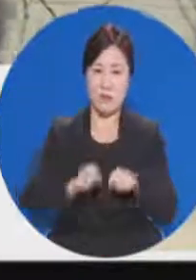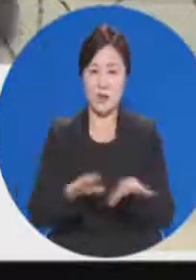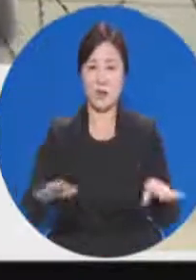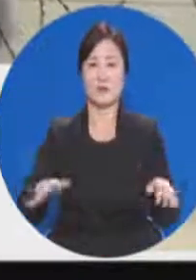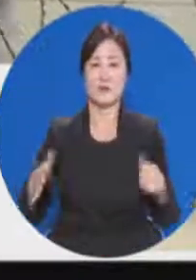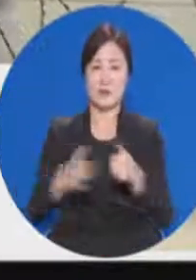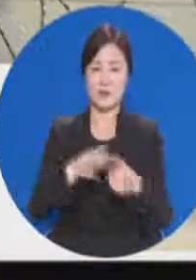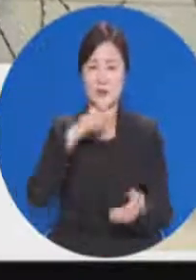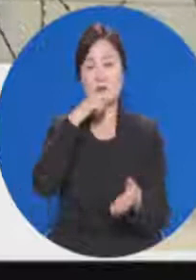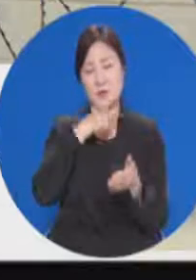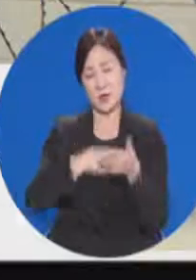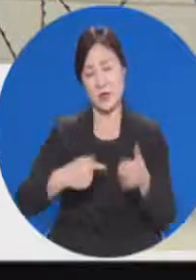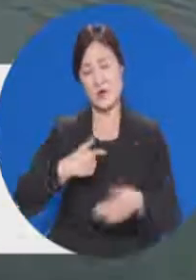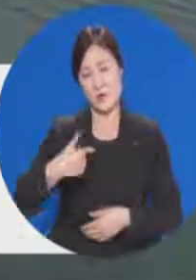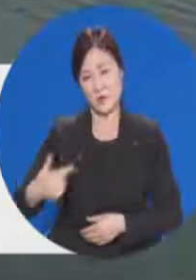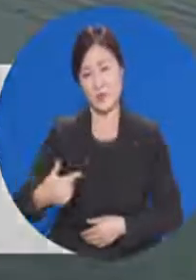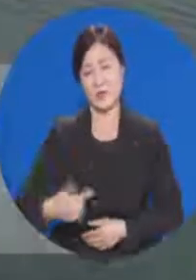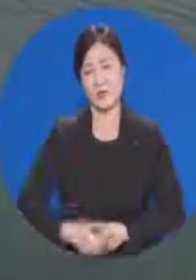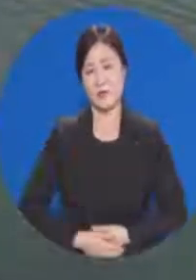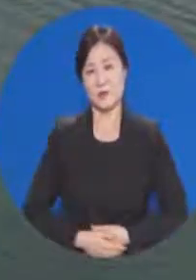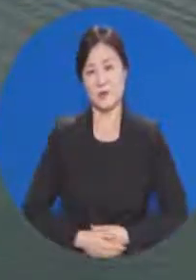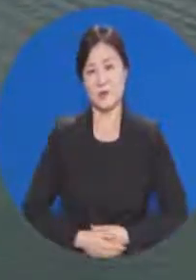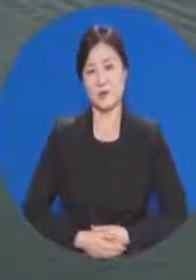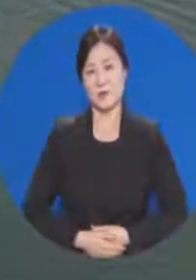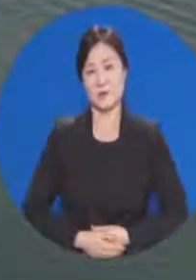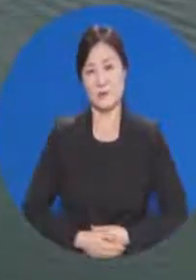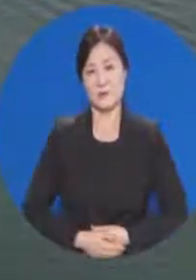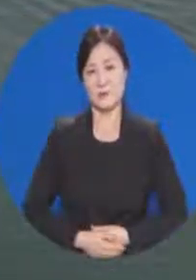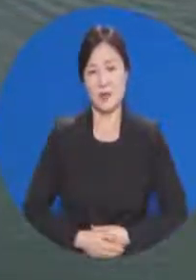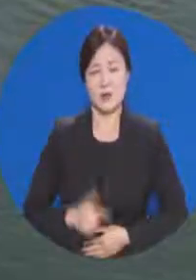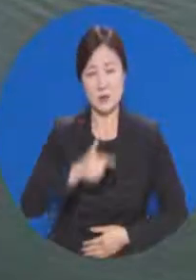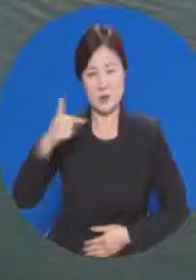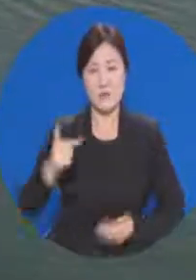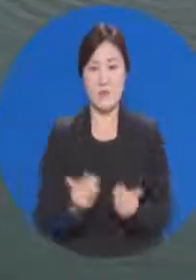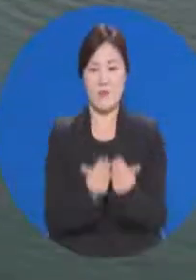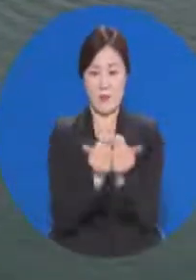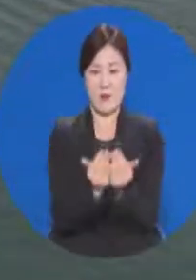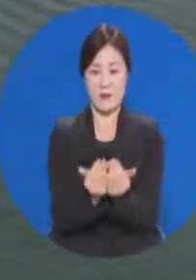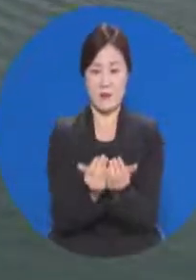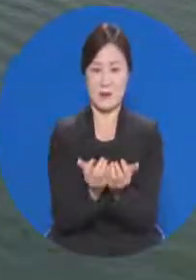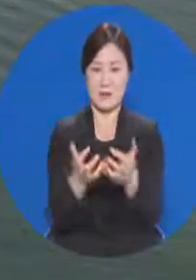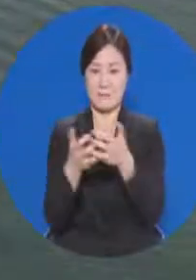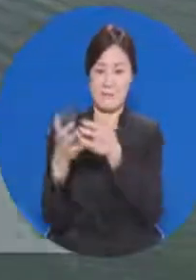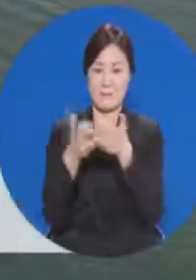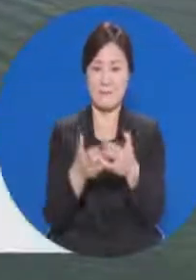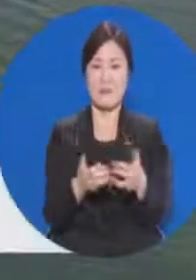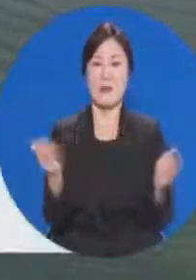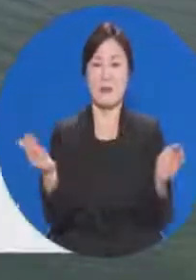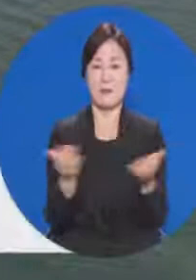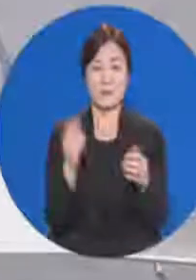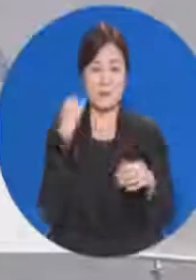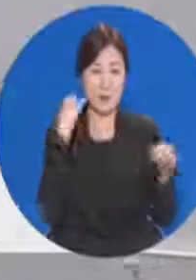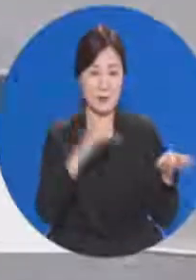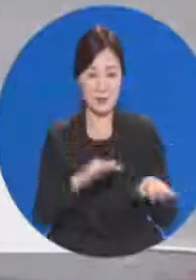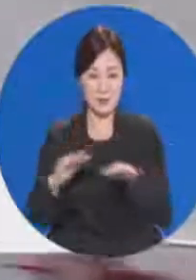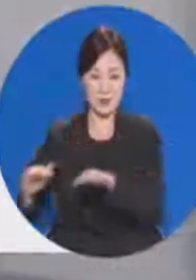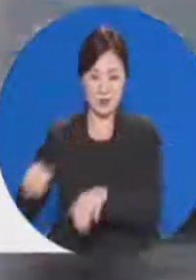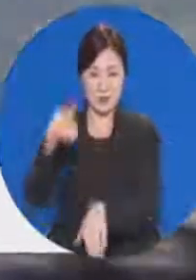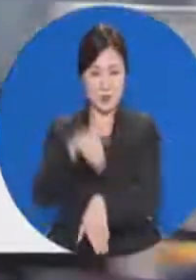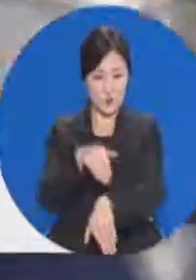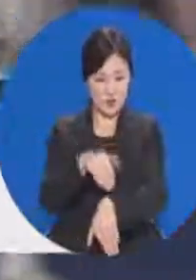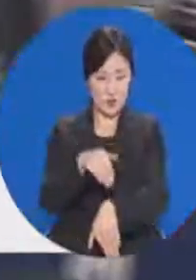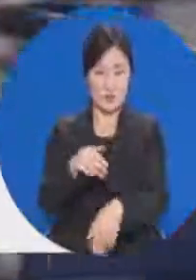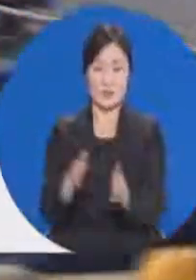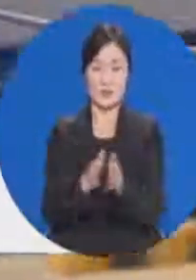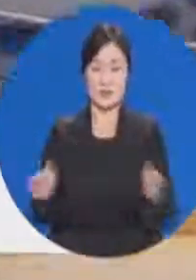통해서 많이 확산이 되기 때문에 대형 조선업체가 밀집한 해상에서 펼쳐진 가상훈련.